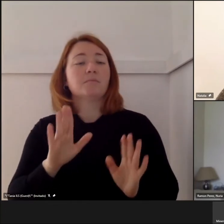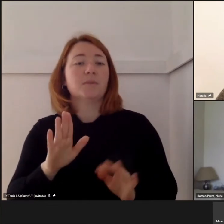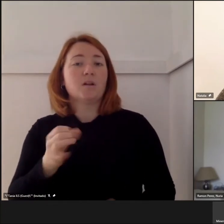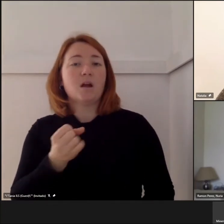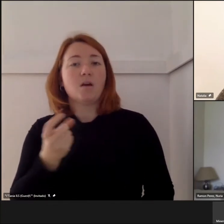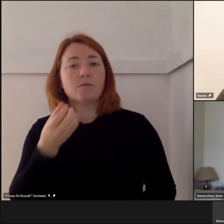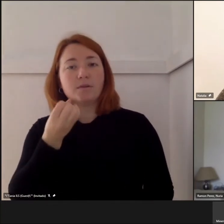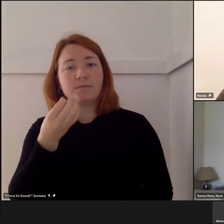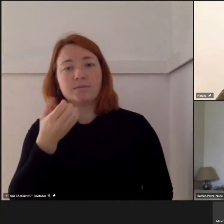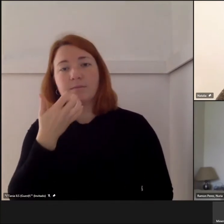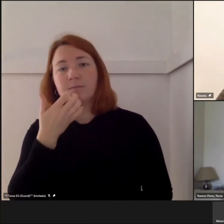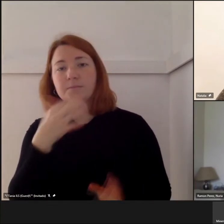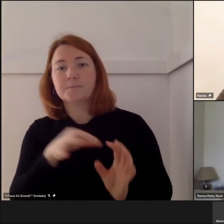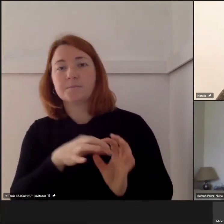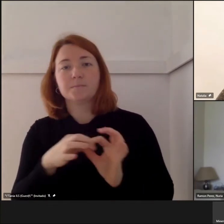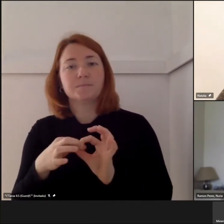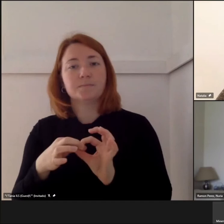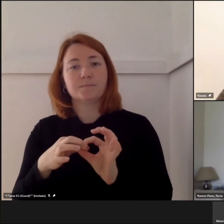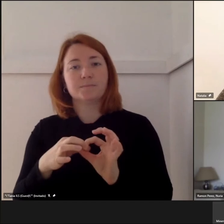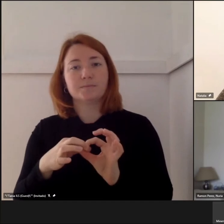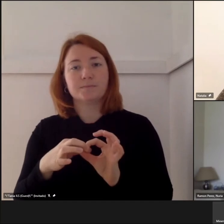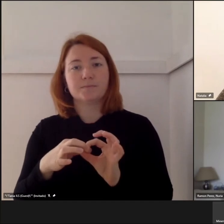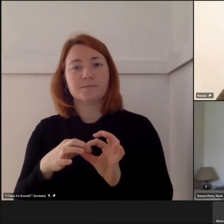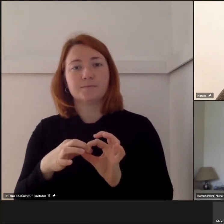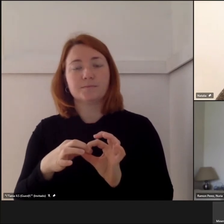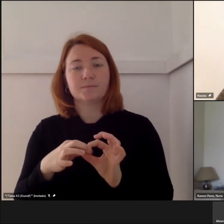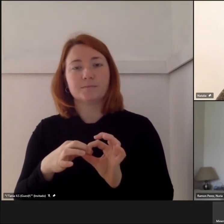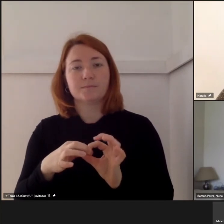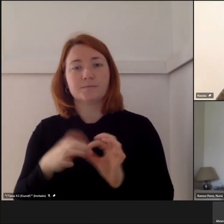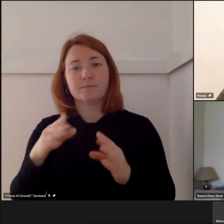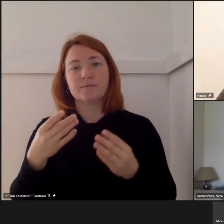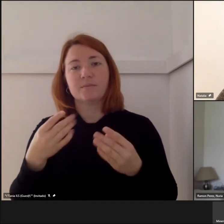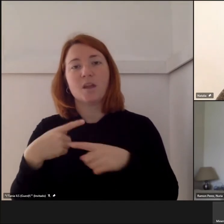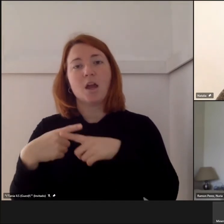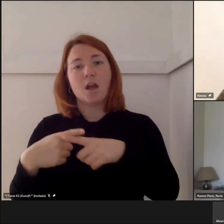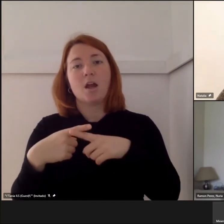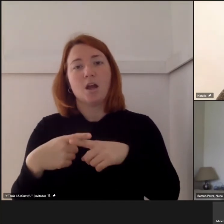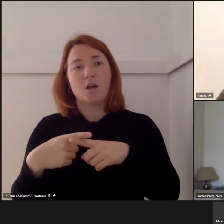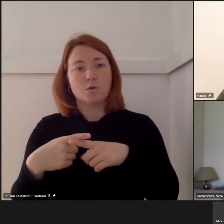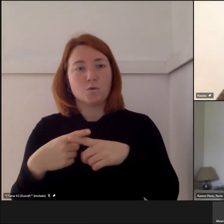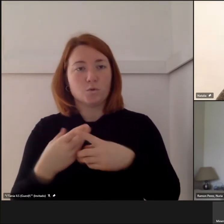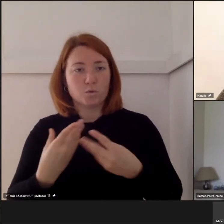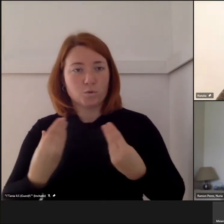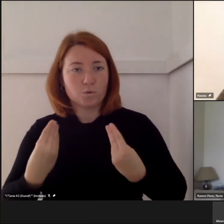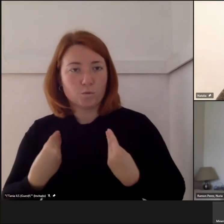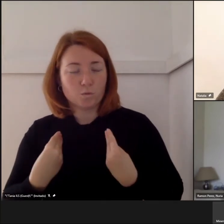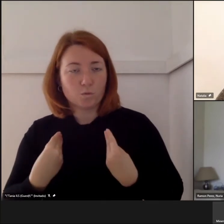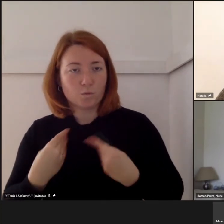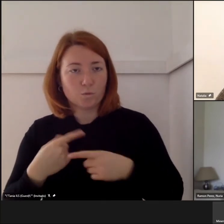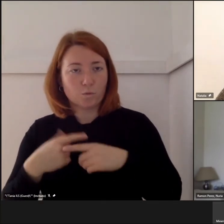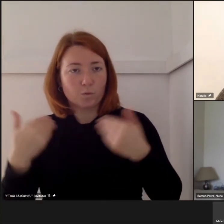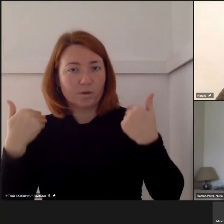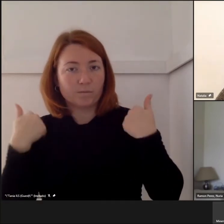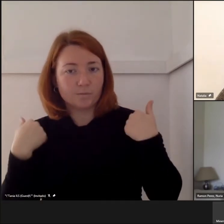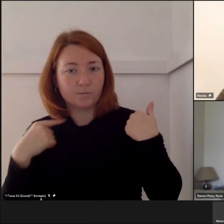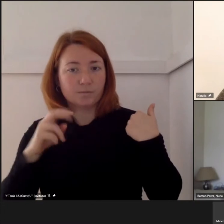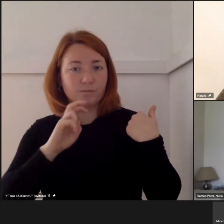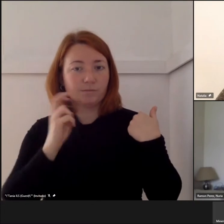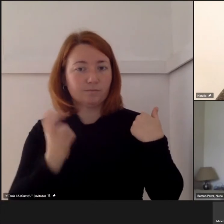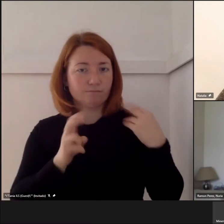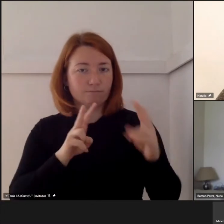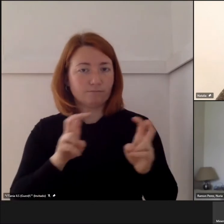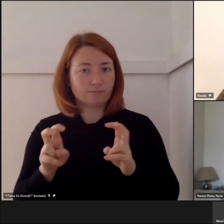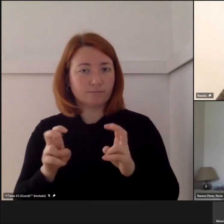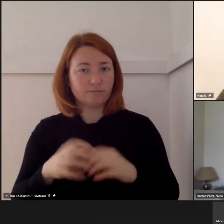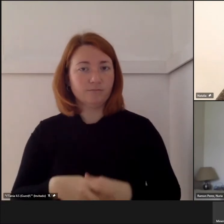les relatives a corresponsabilitat o altres que van en uns períodes més dilatats. No? Sí que és veritat que també és